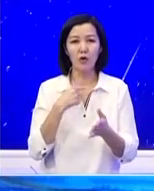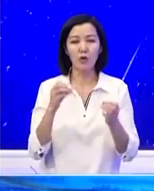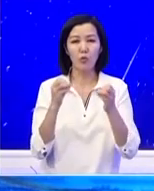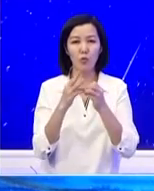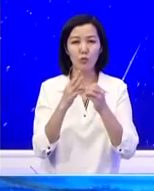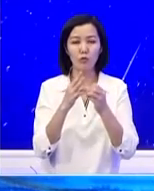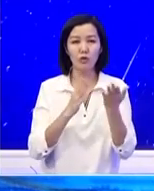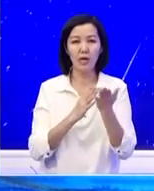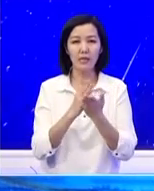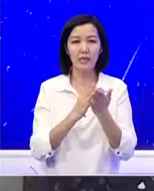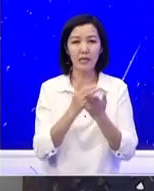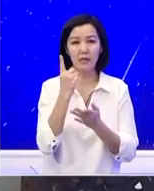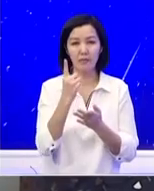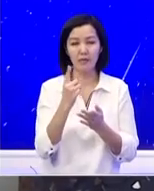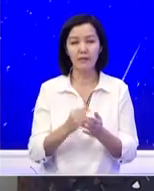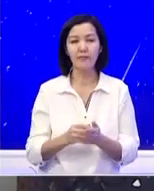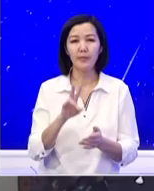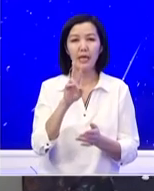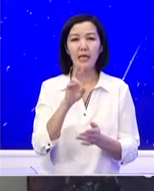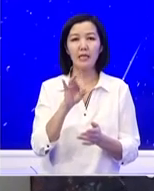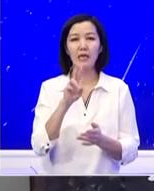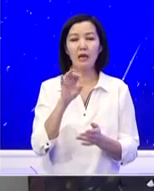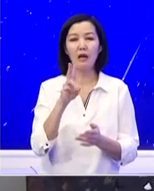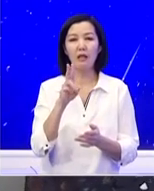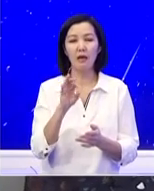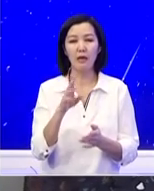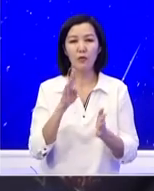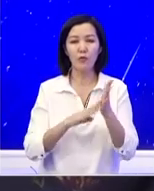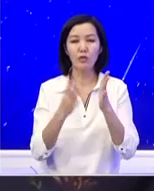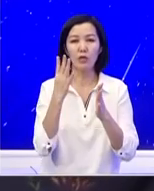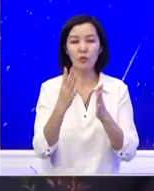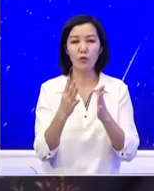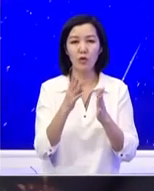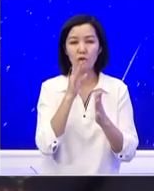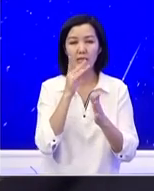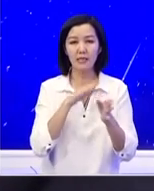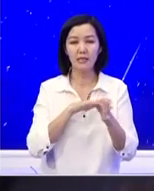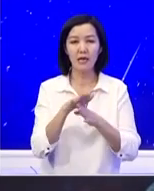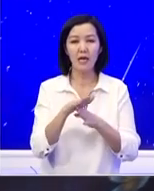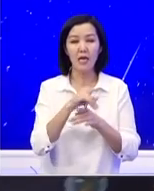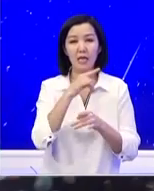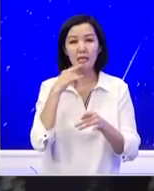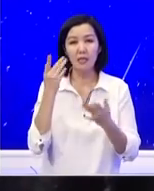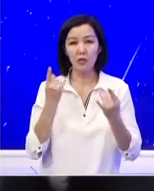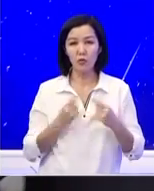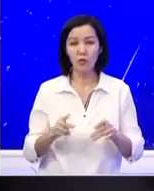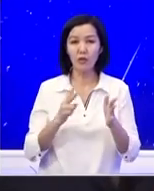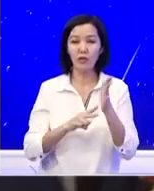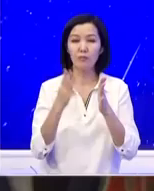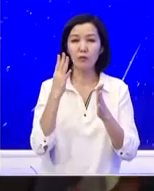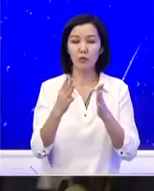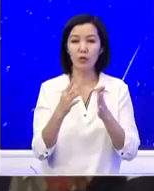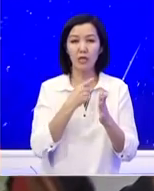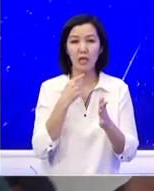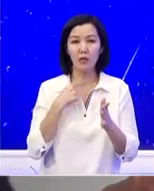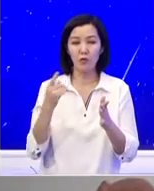бірі. Николай Богданов 94 жаста, Алтай өлкесінде туғанымен 74 жылдан бері Талдықорған